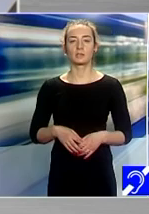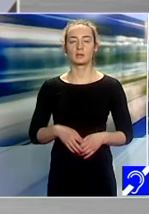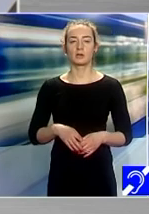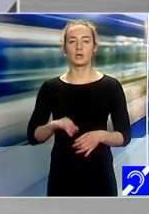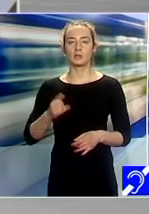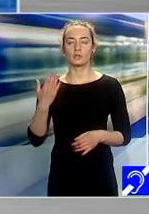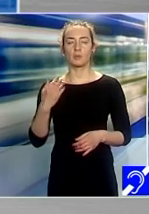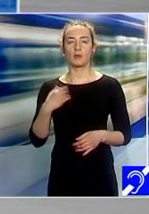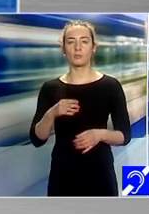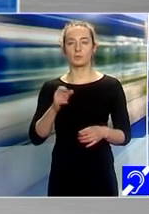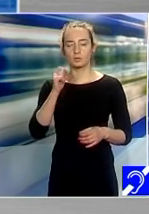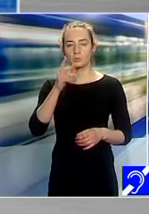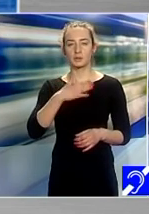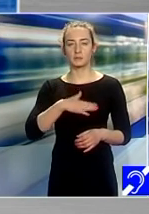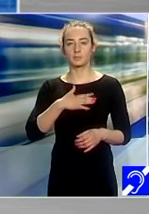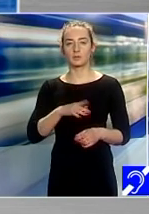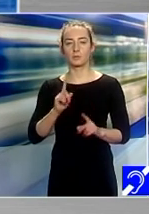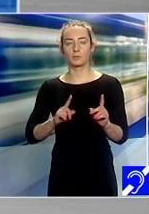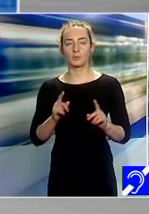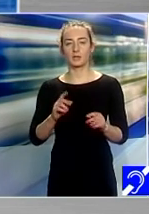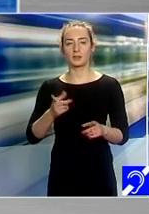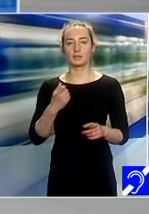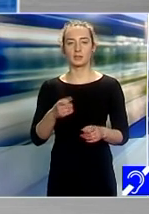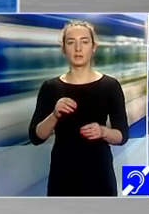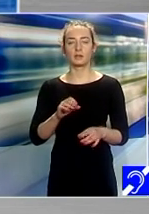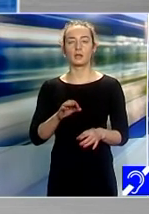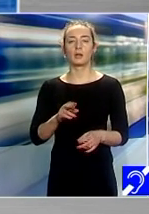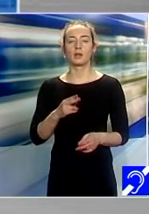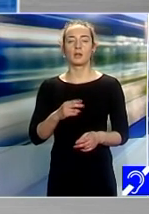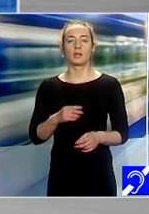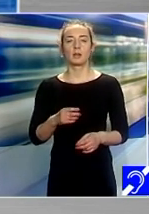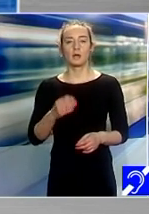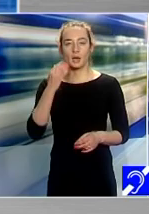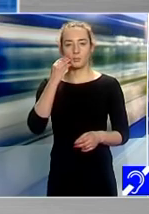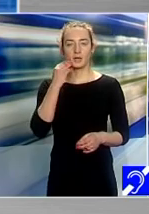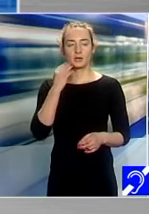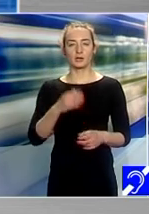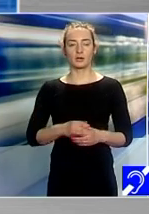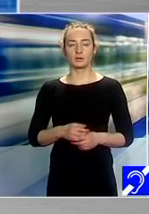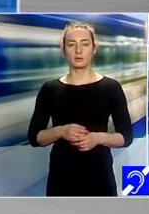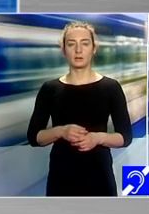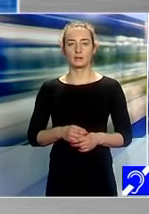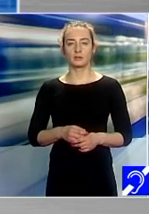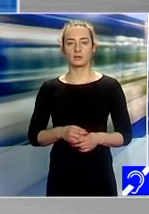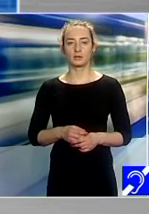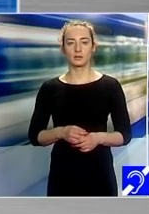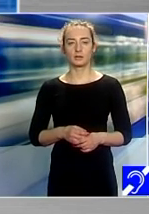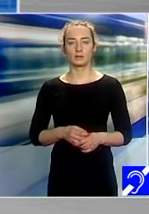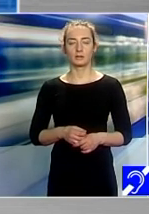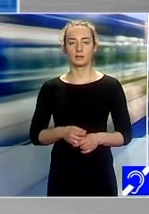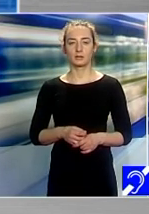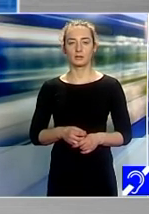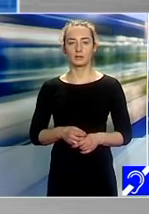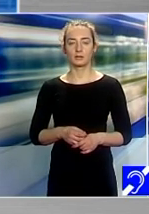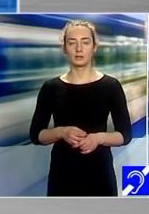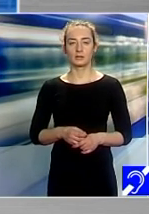surpriză foarte plăcută, pentru că una dintre persoanele de bază, de exemplu din Statele Unite, din orașe, cred că New Jersey era sau ceva de